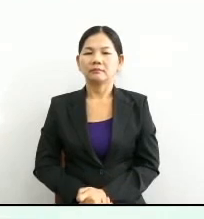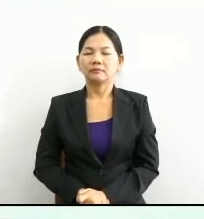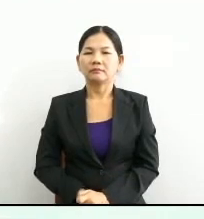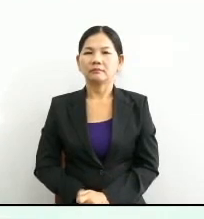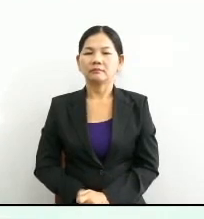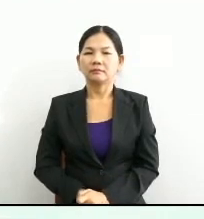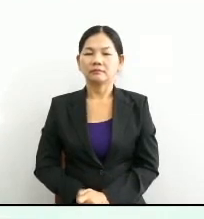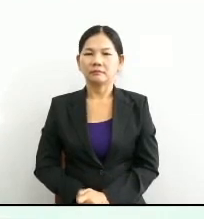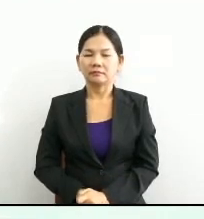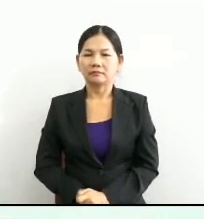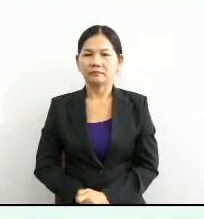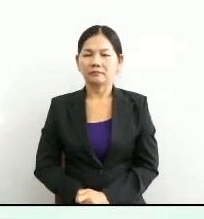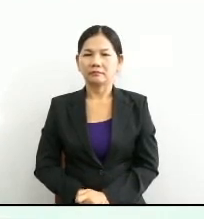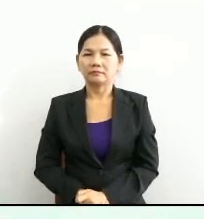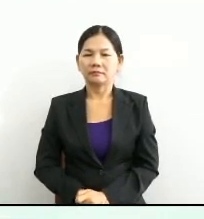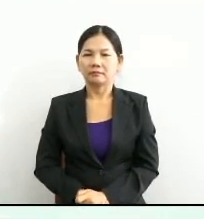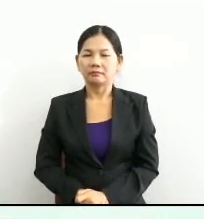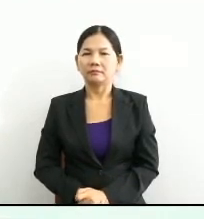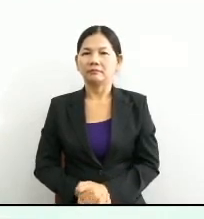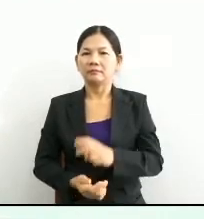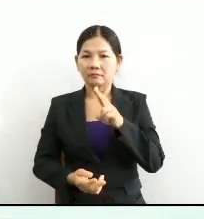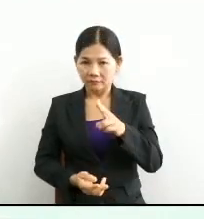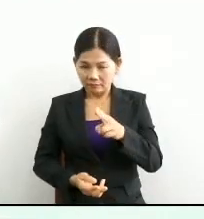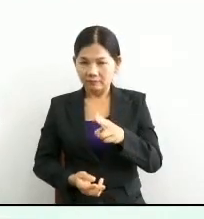nó cái hai thá chùm nót